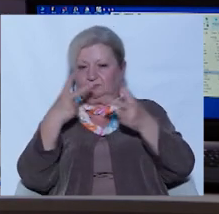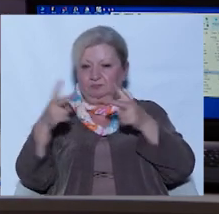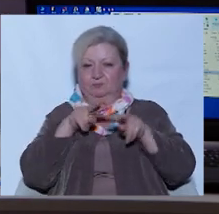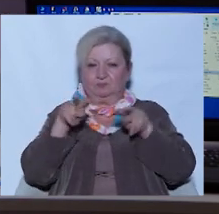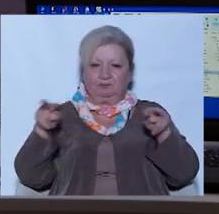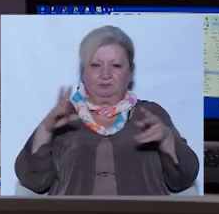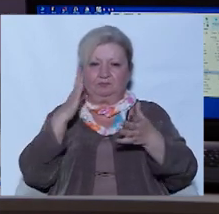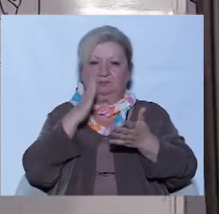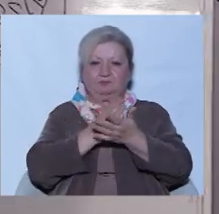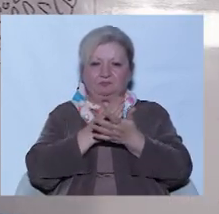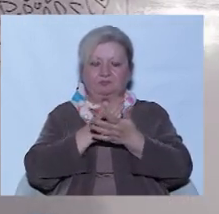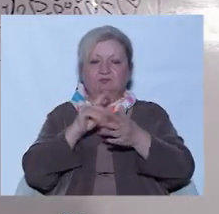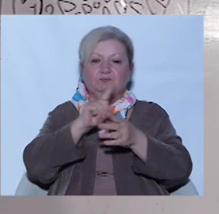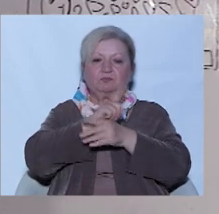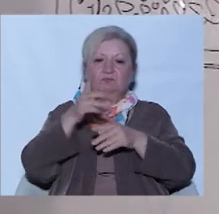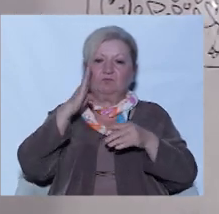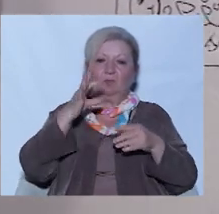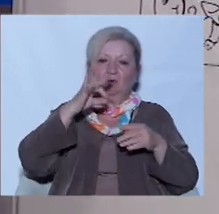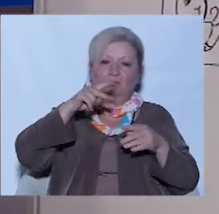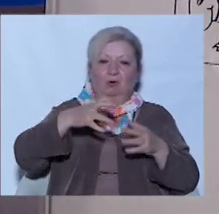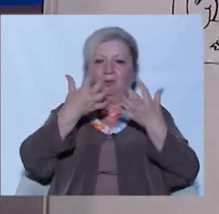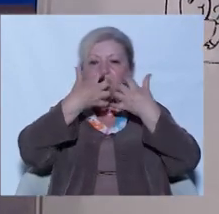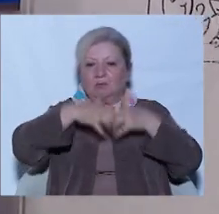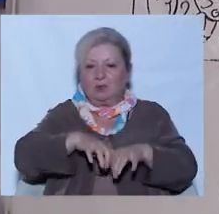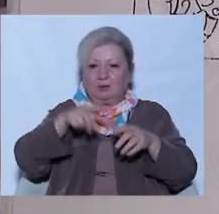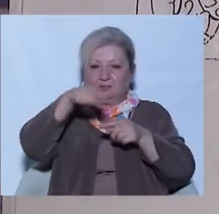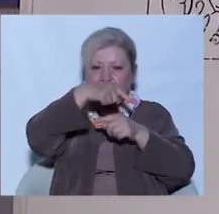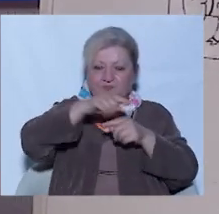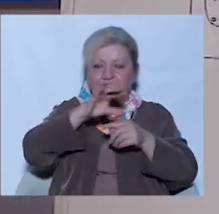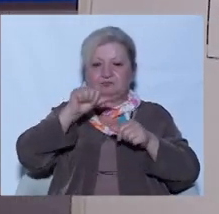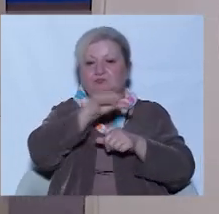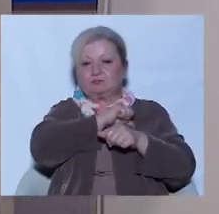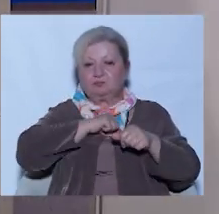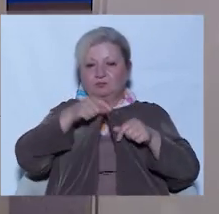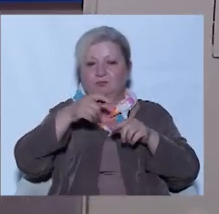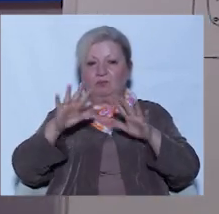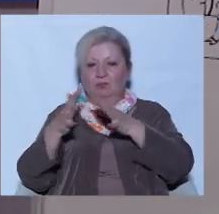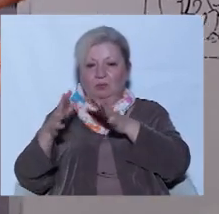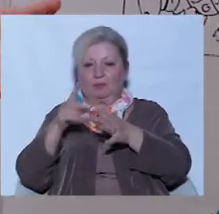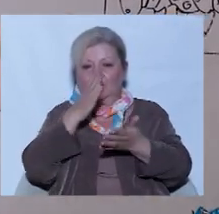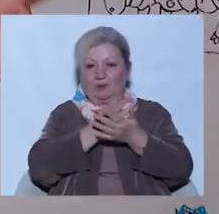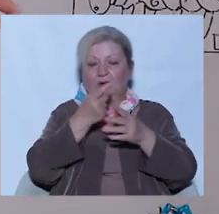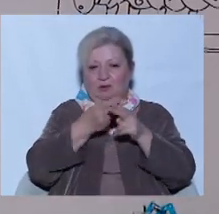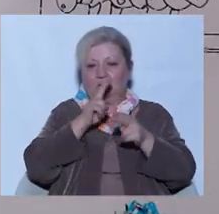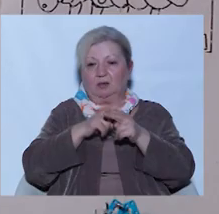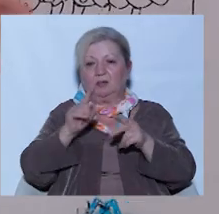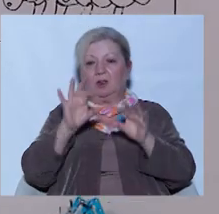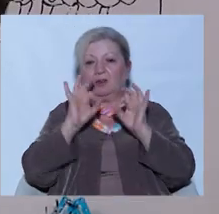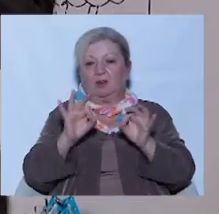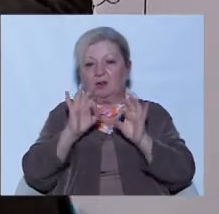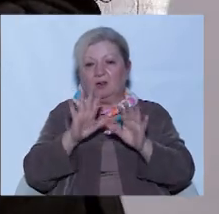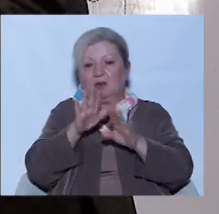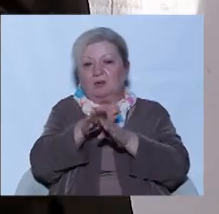მარტო ოსილოგრაფს, ვოლტმეტსაც, მექანიკურ ანალოგსაც და თვითონ ამ მოვლენებსაც, ამიტომ არის შენელებული რომ ჩვენ